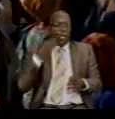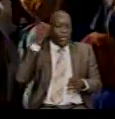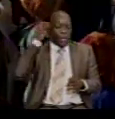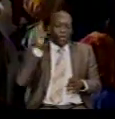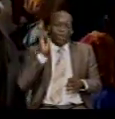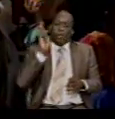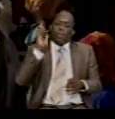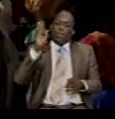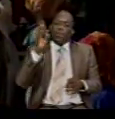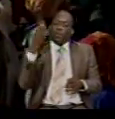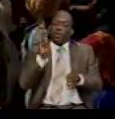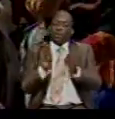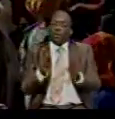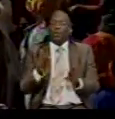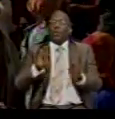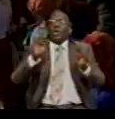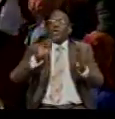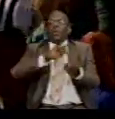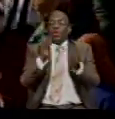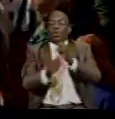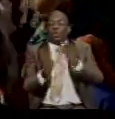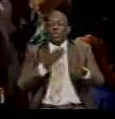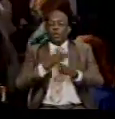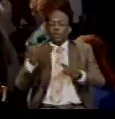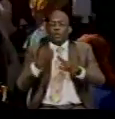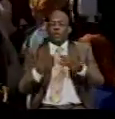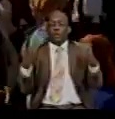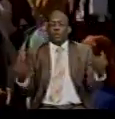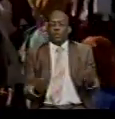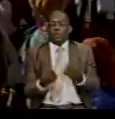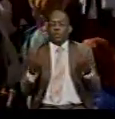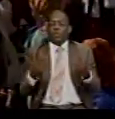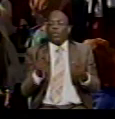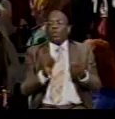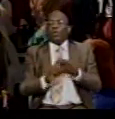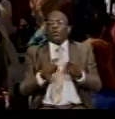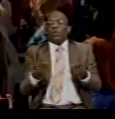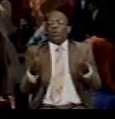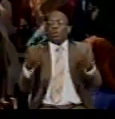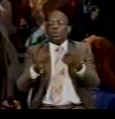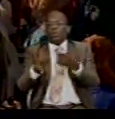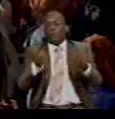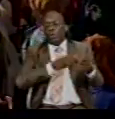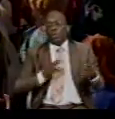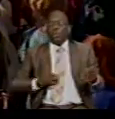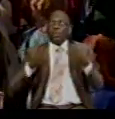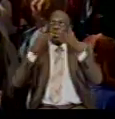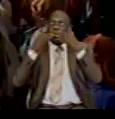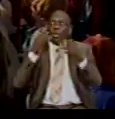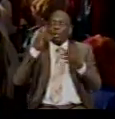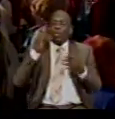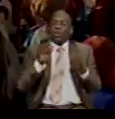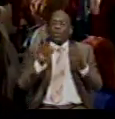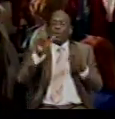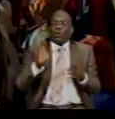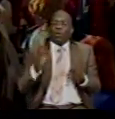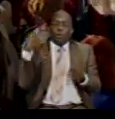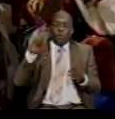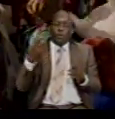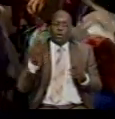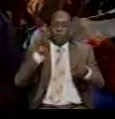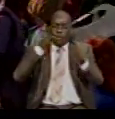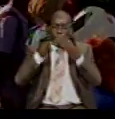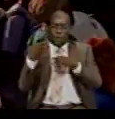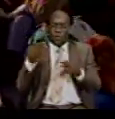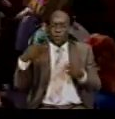pas vu des pécheurs donner leur vie à Jésus-Christ. Thank you for the vision of GCK. Merci pour la vision de la croisade globale. People of God, can we pray? Peuple de Dieu,